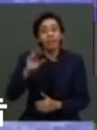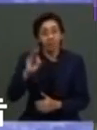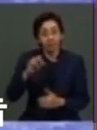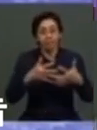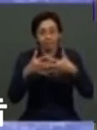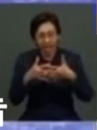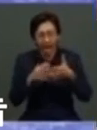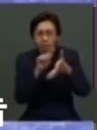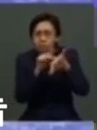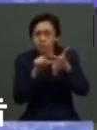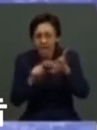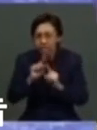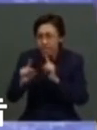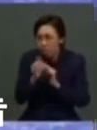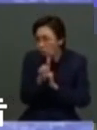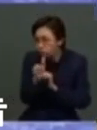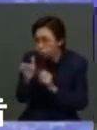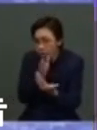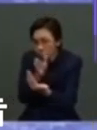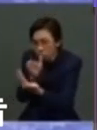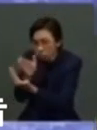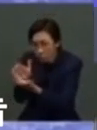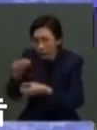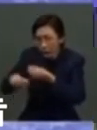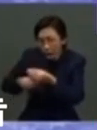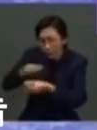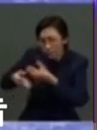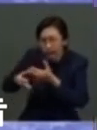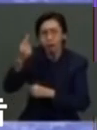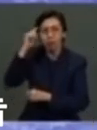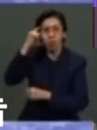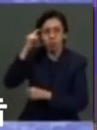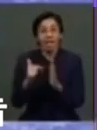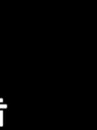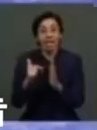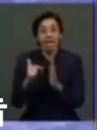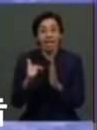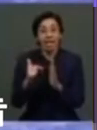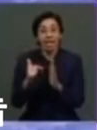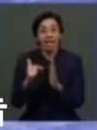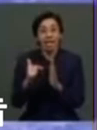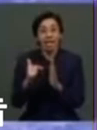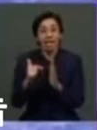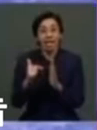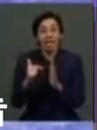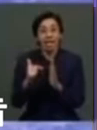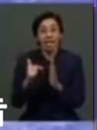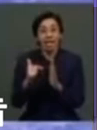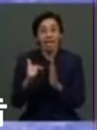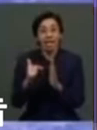ติดต่อไปแล้วขึ้นอยู่กับว่าเขาจะขายหรือไม่ขายพี่พามาไม่รู้อ่ะ